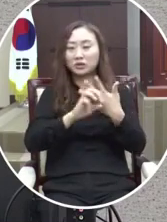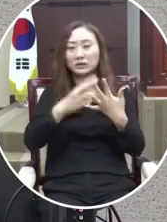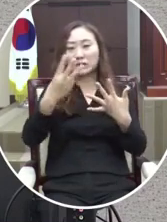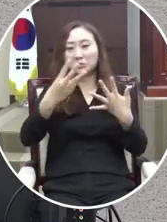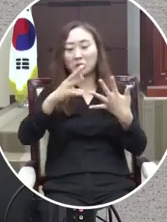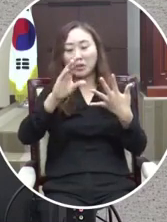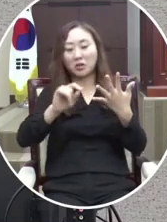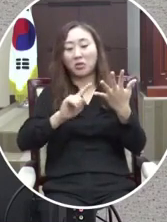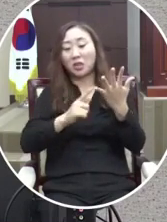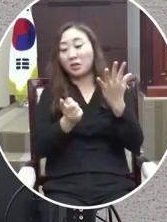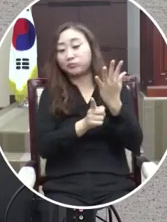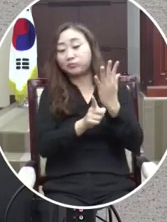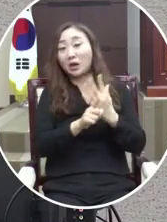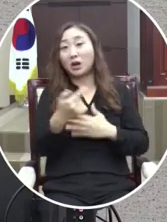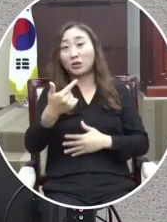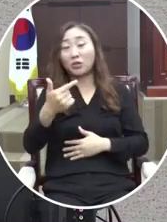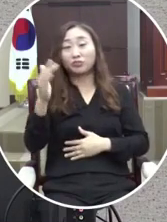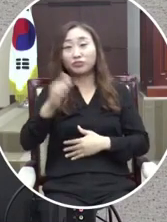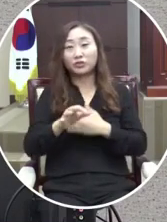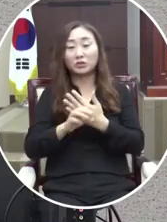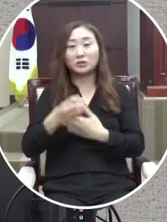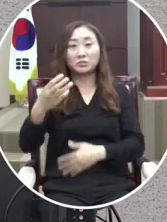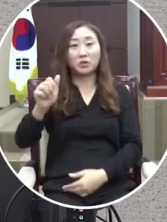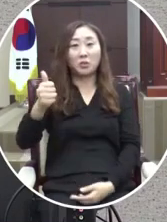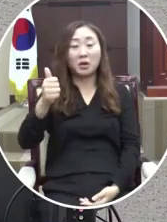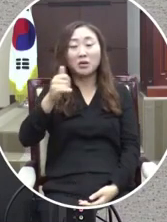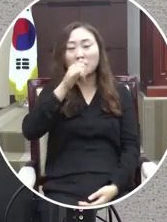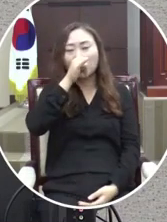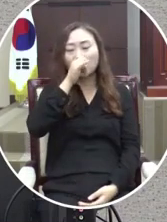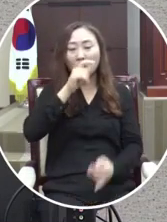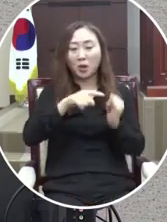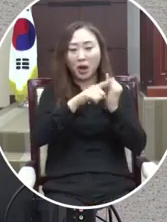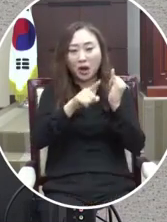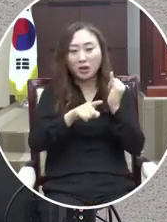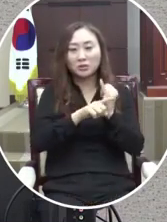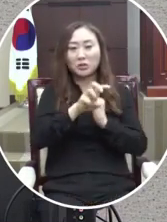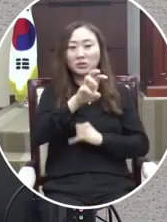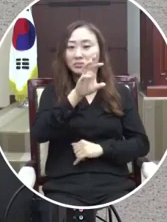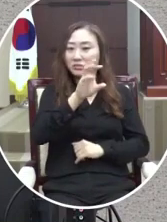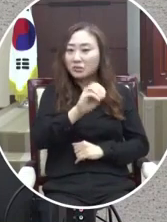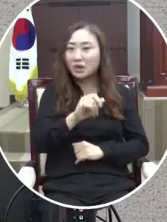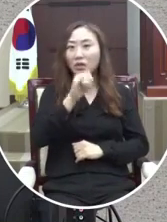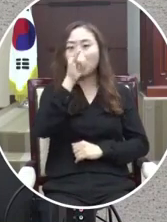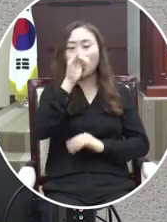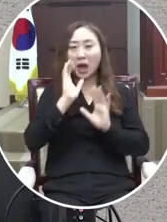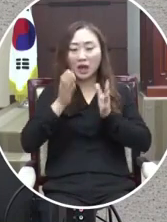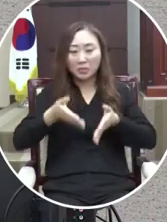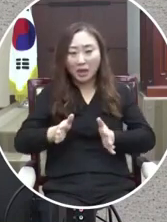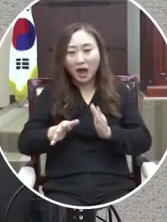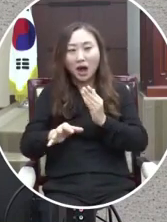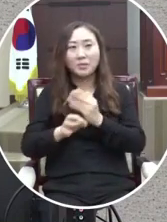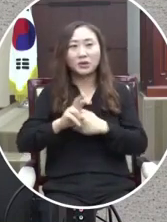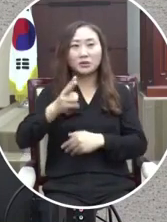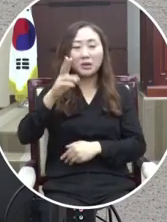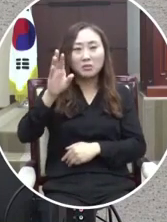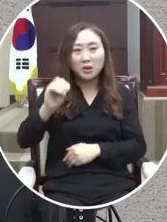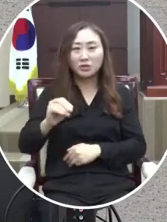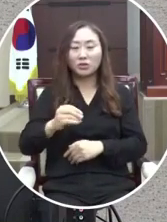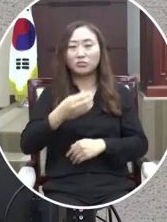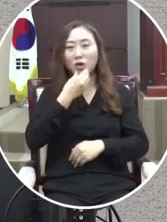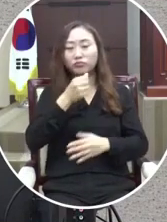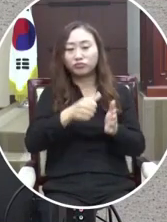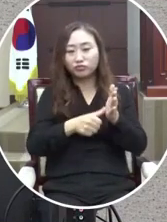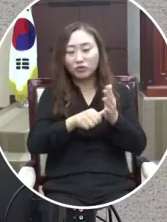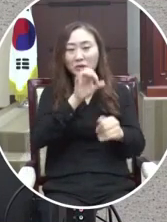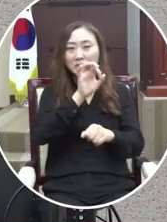원을 지급합니다. 임산부 교통카드로 30만 원, 출생아 첫만남 이용권 200만 원, 출산